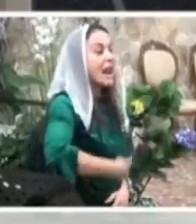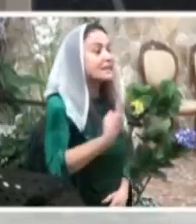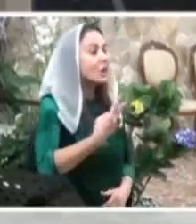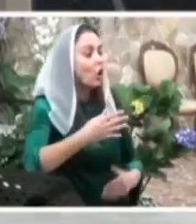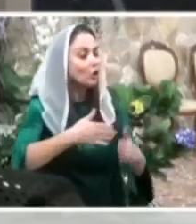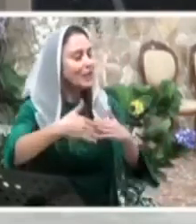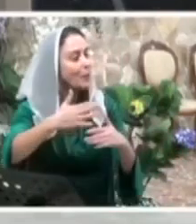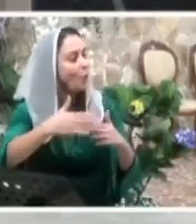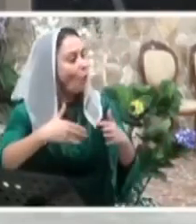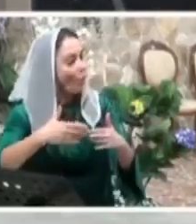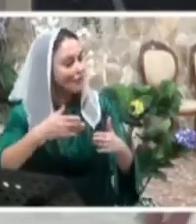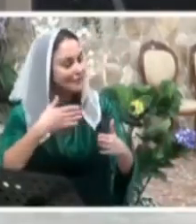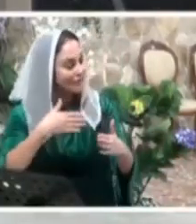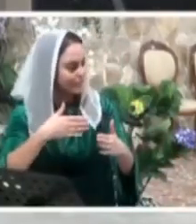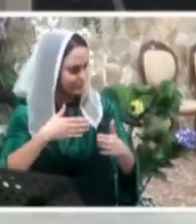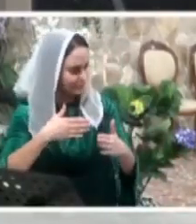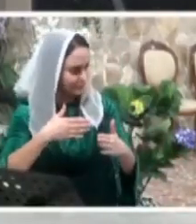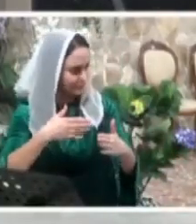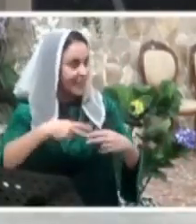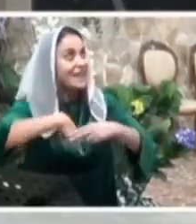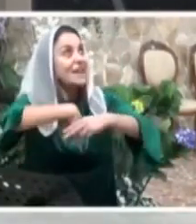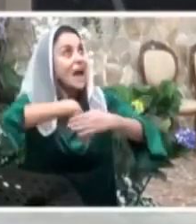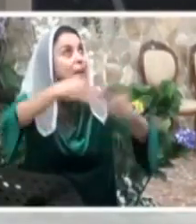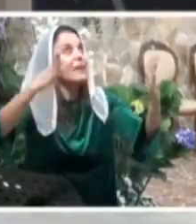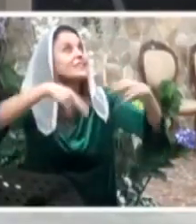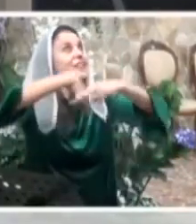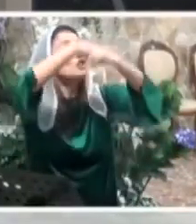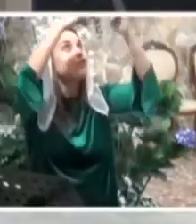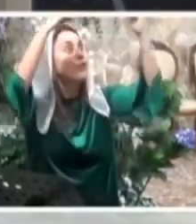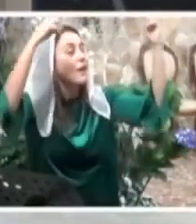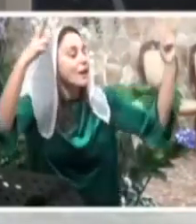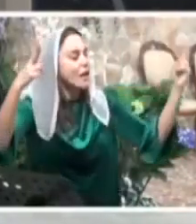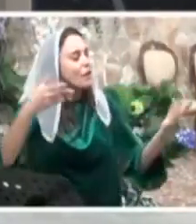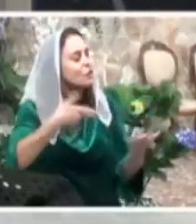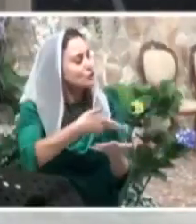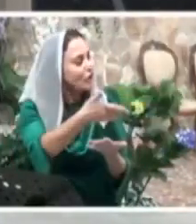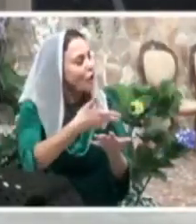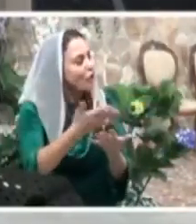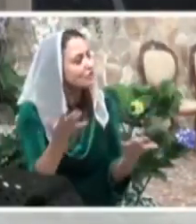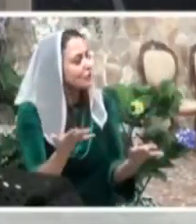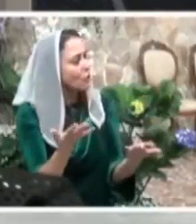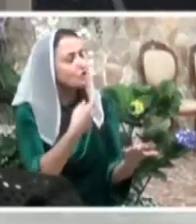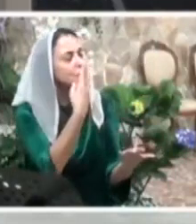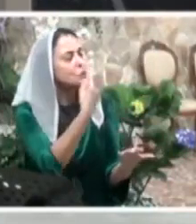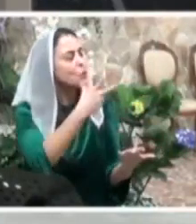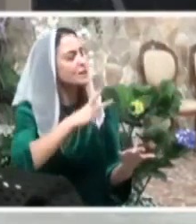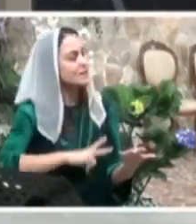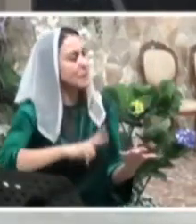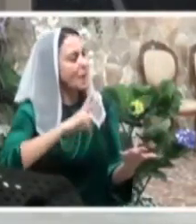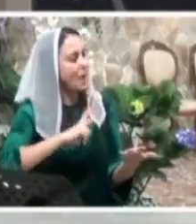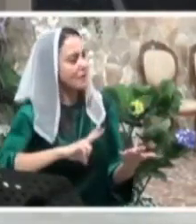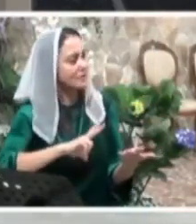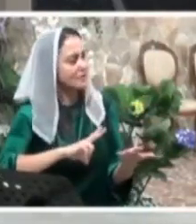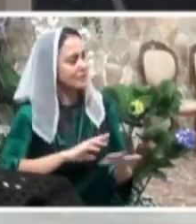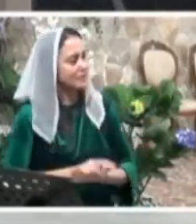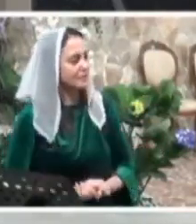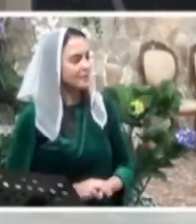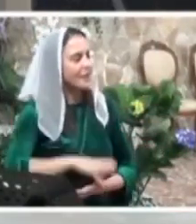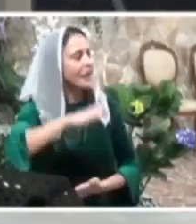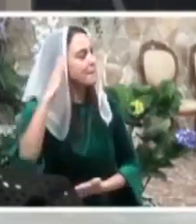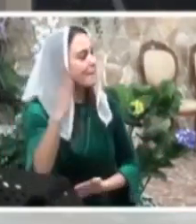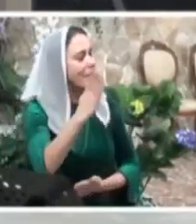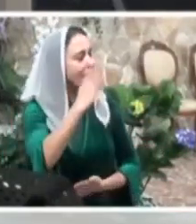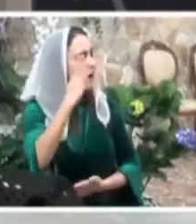di cui ho letto, questa porta aperta in cielo, ci parla di una speranza, la